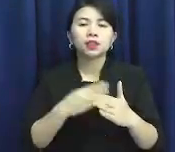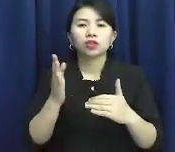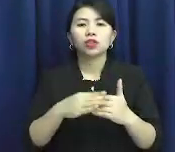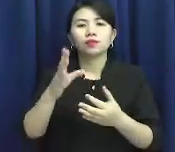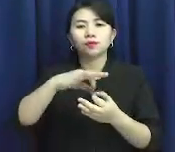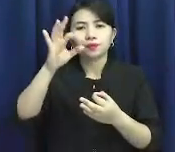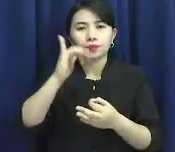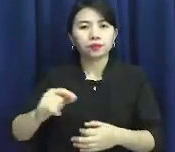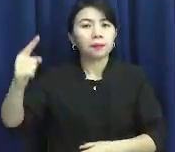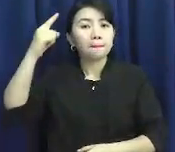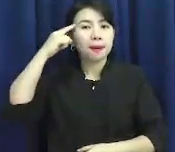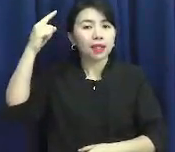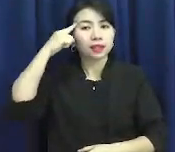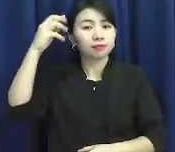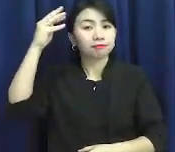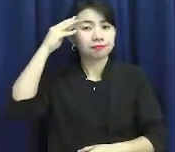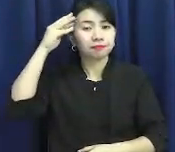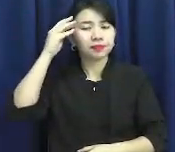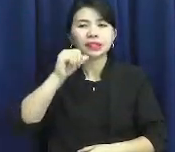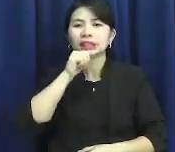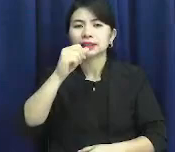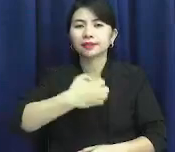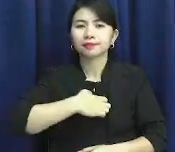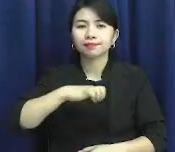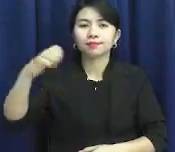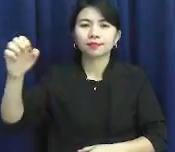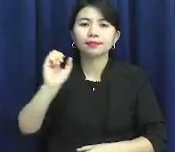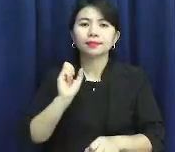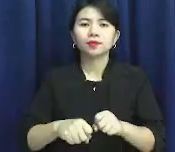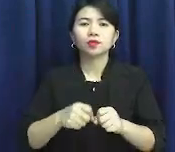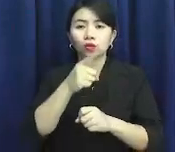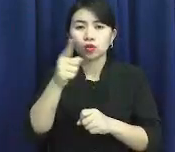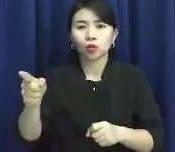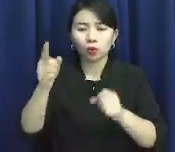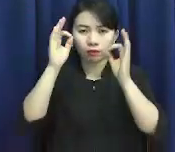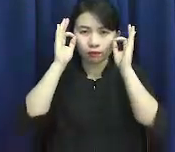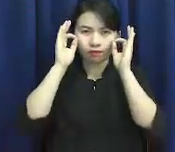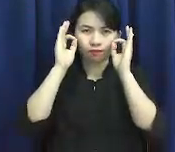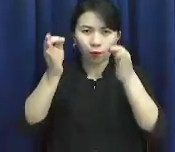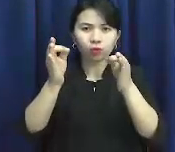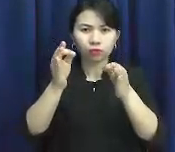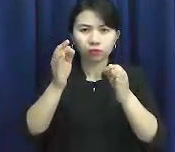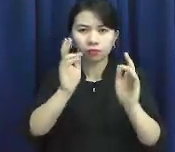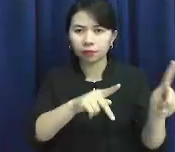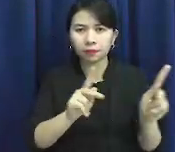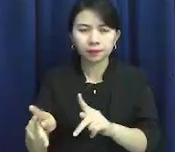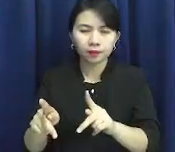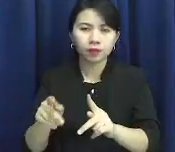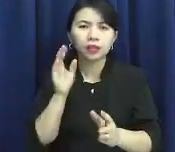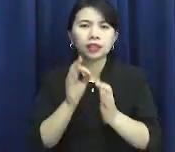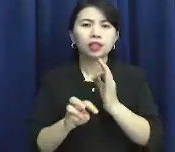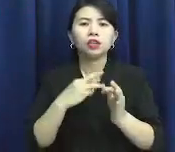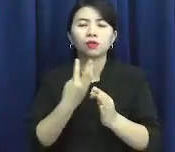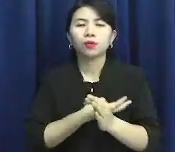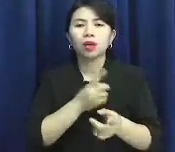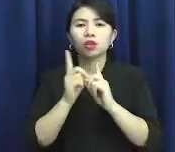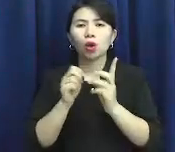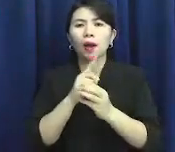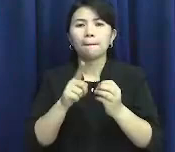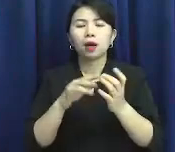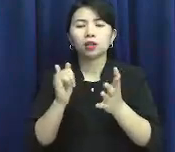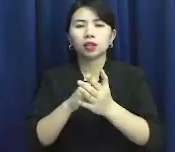not emotionally. Kaya nga, mga kapatid, team focus, team preparation, kung pupuntahan natin ang verse po na